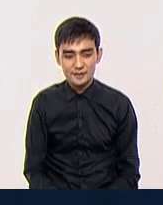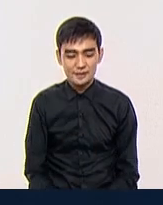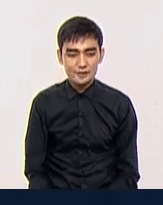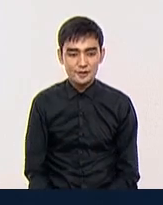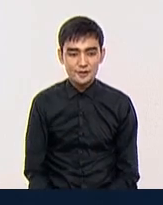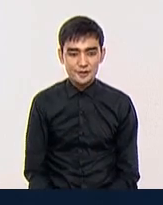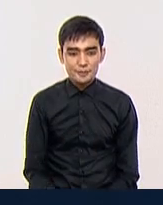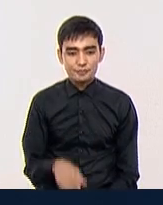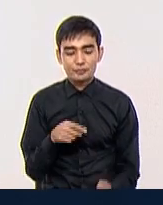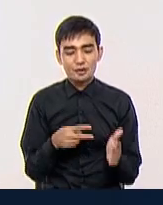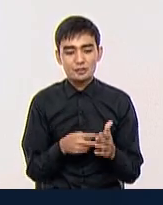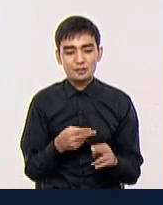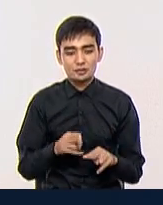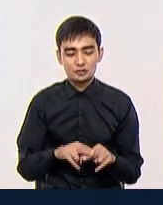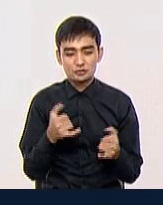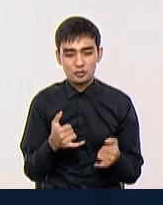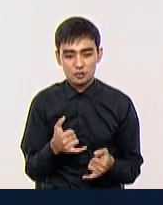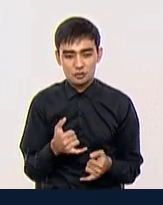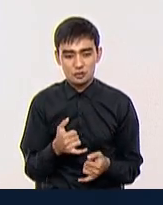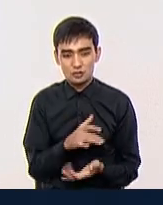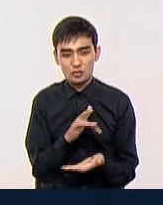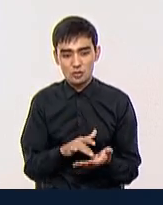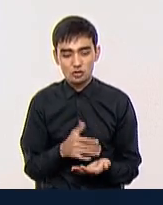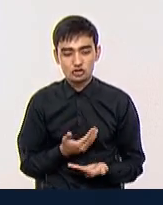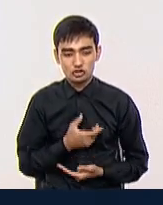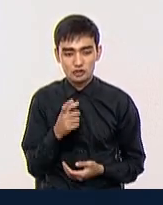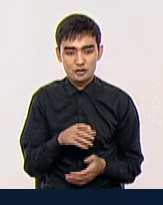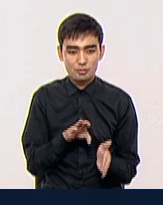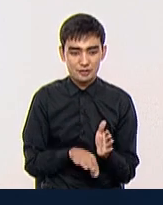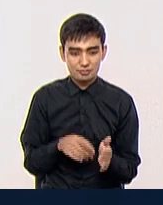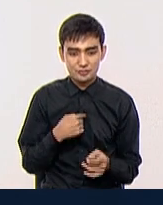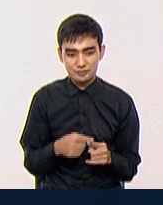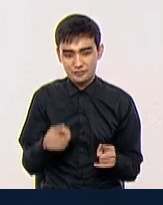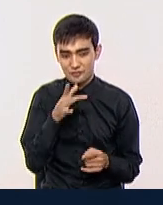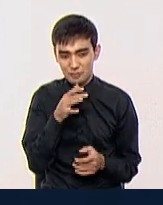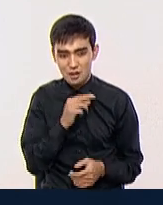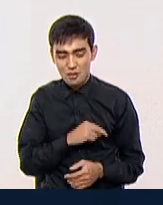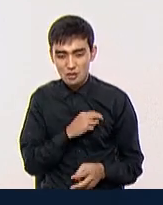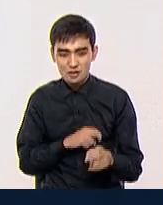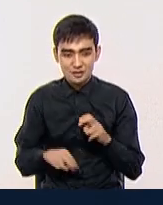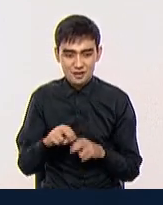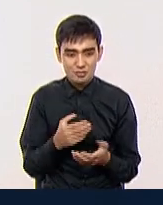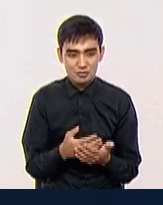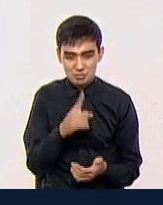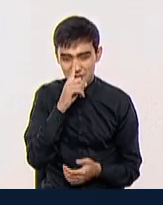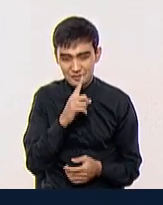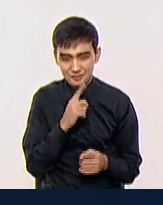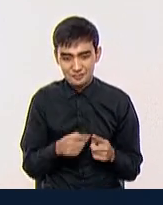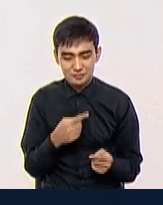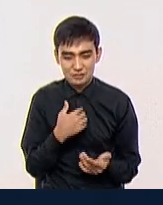какова та сумма, которая сегодня позволит городскому жителю безболезненно пережить период поиска работы, ну, скажем, в течение